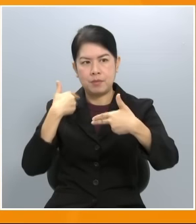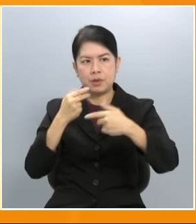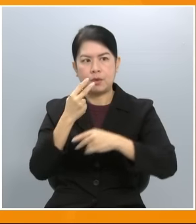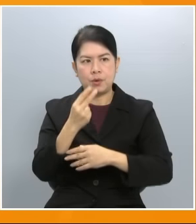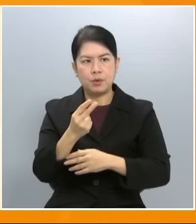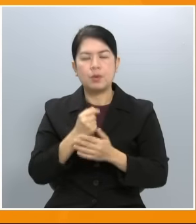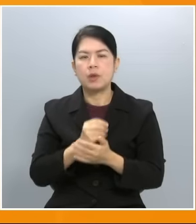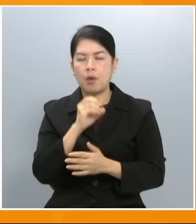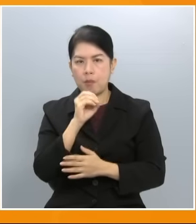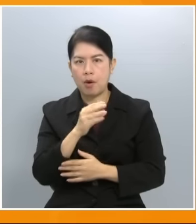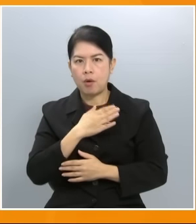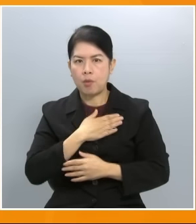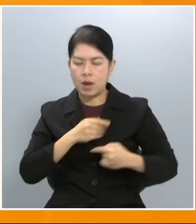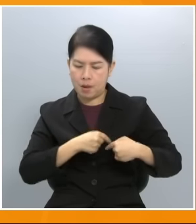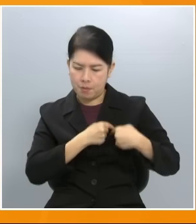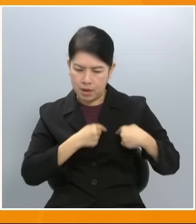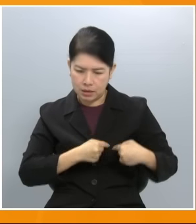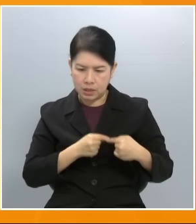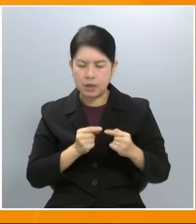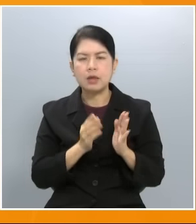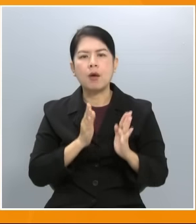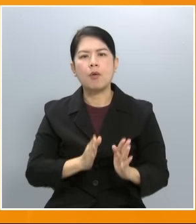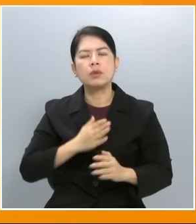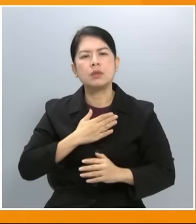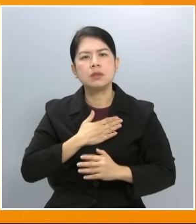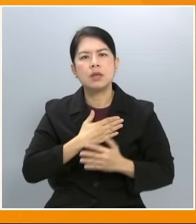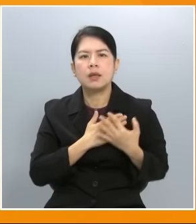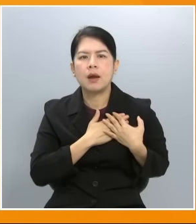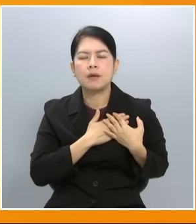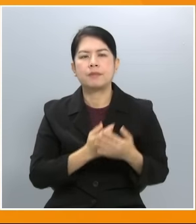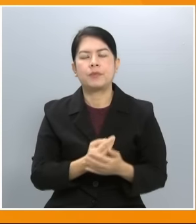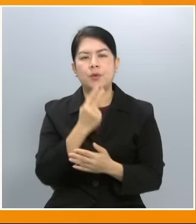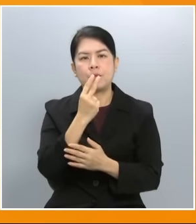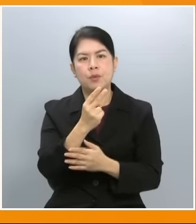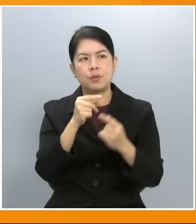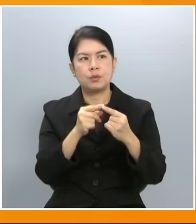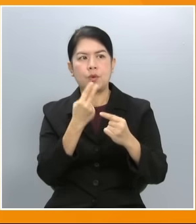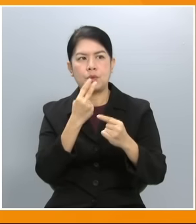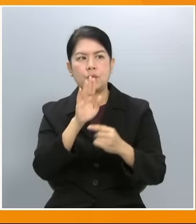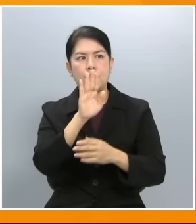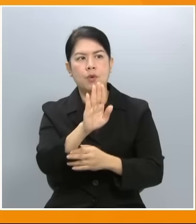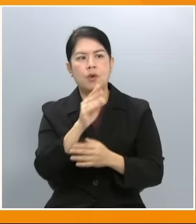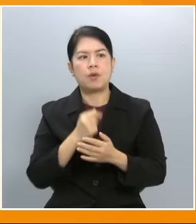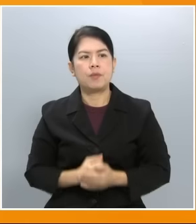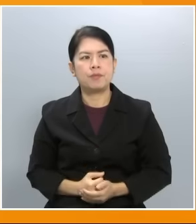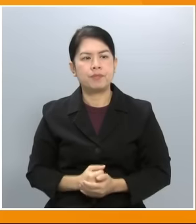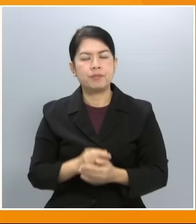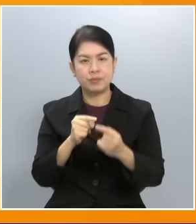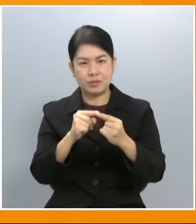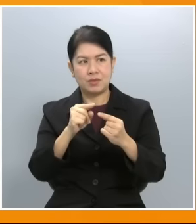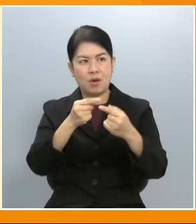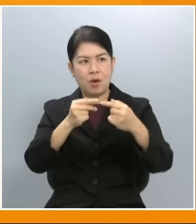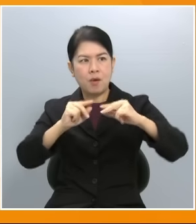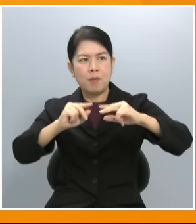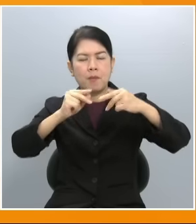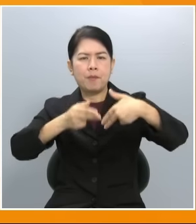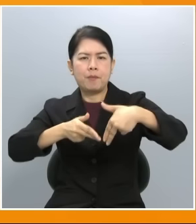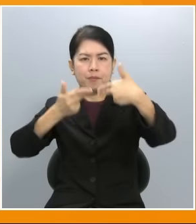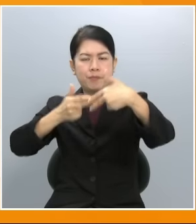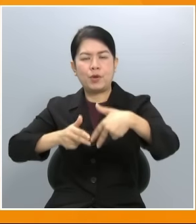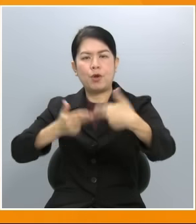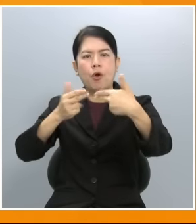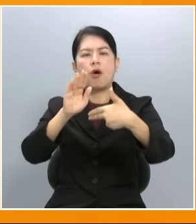บอกว่ากำลังใจจากคนที่ฉันรัก ภาพข้างบนเนี่ยจะเป็นจอของคุณหนุ่มกลาเป็นจอเล็กคุยกับเสกโลโซ